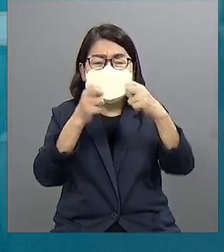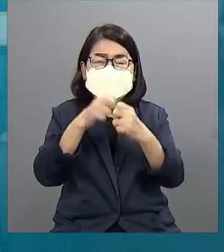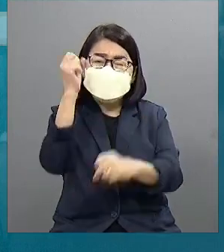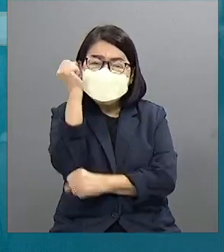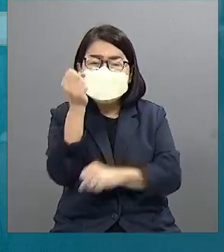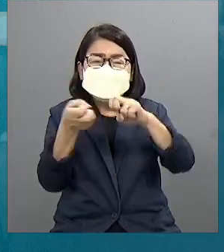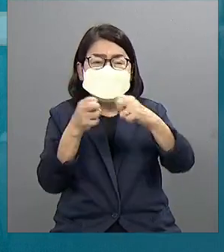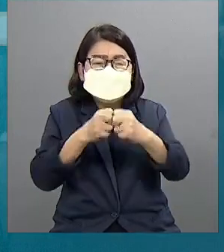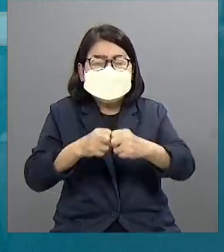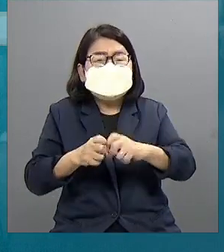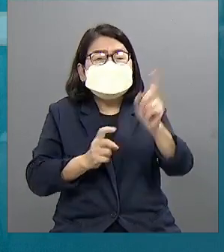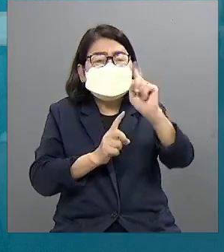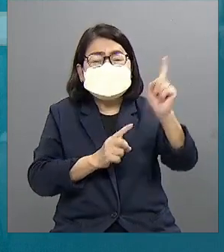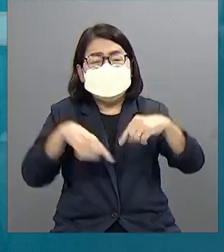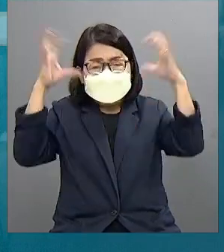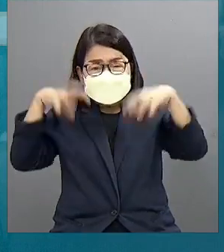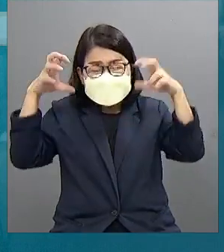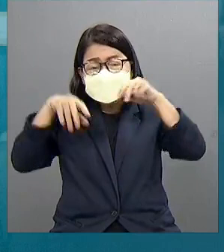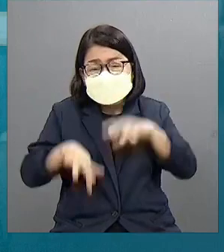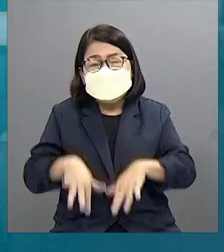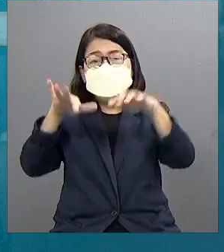ไรน้ำท่วมหรือไม่